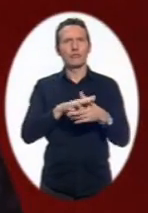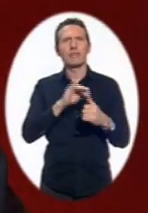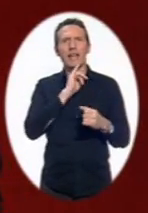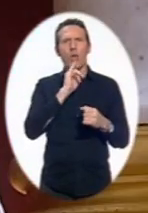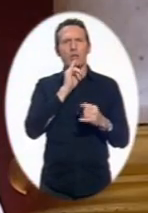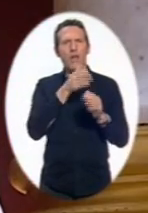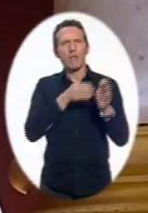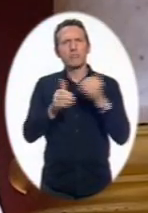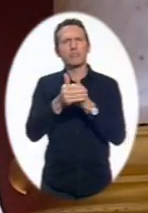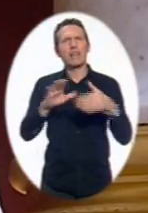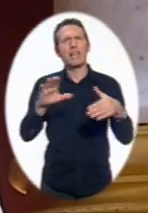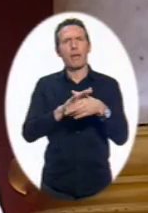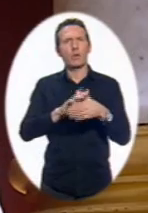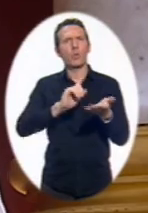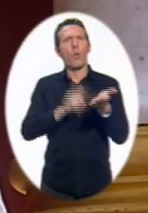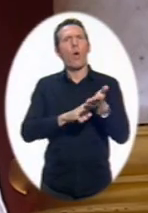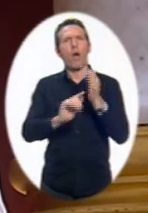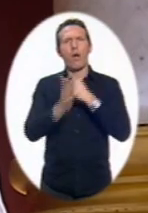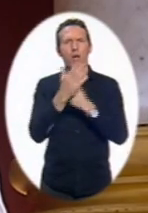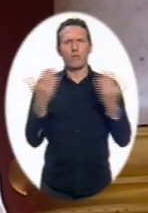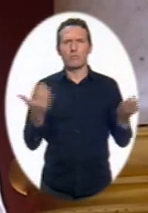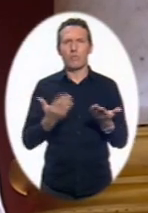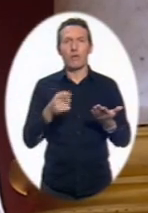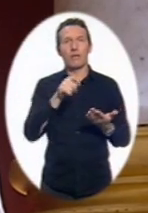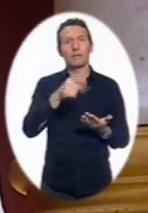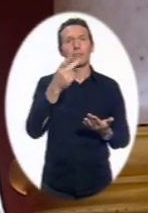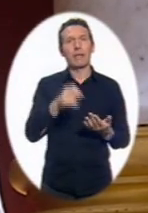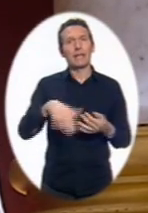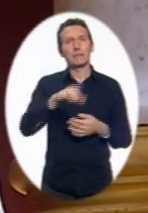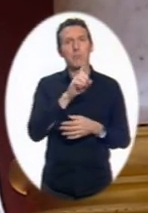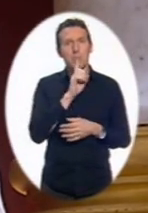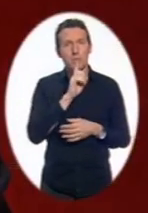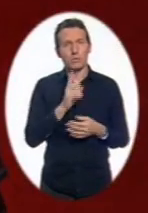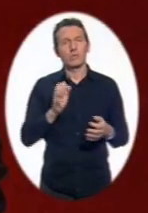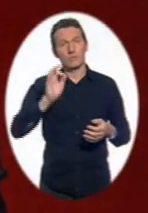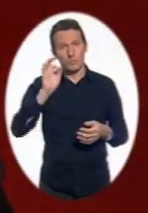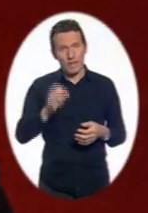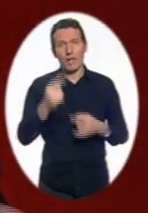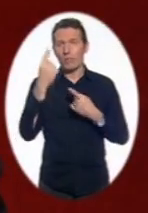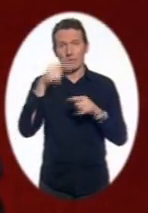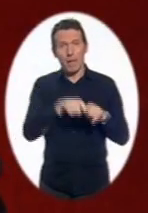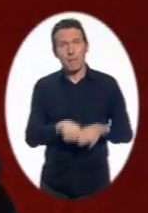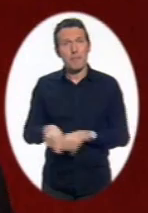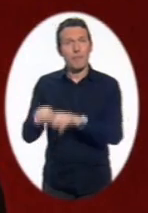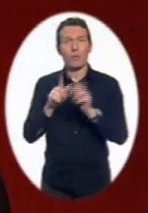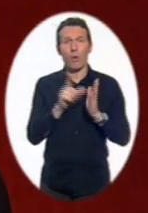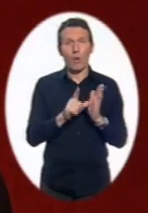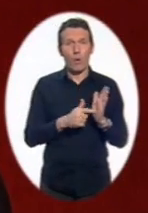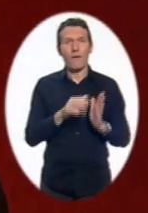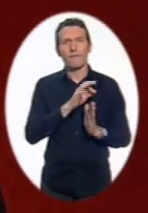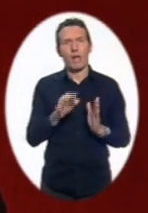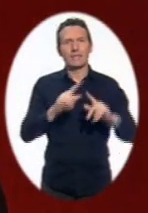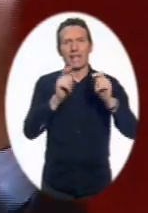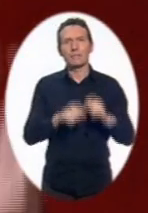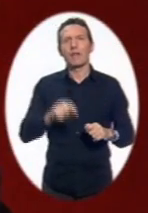d'innocence on a un droit à l'image alors vous les socialistes vous ne dites rien làdessus nous disons comme les autres que la loi française doit être